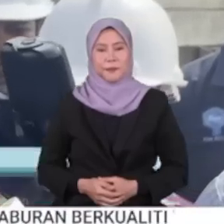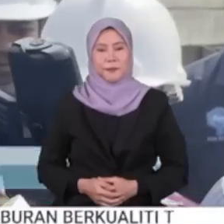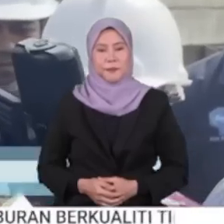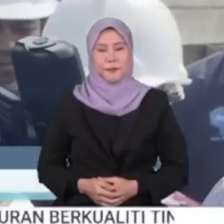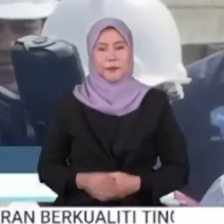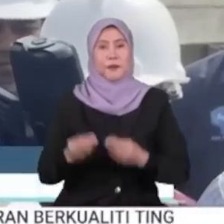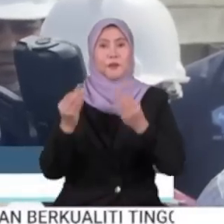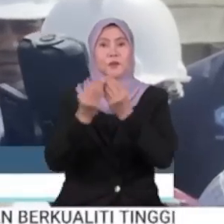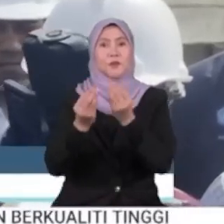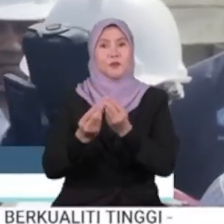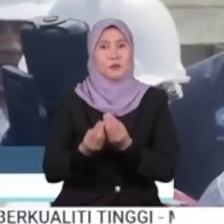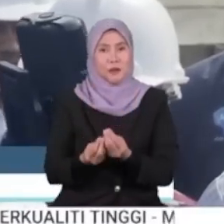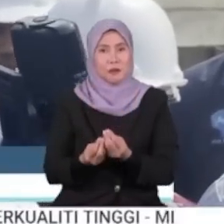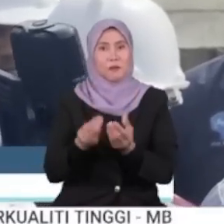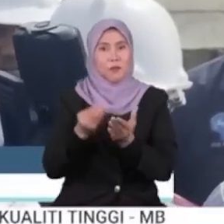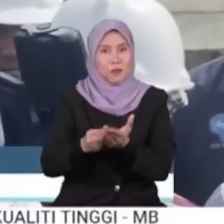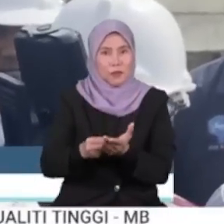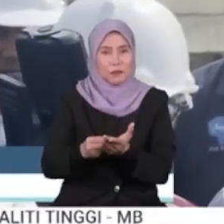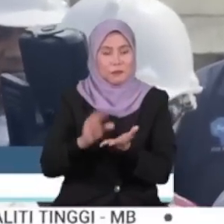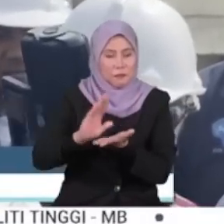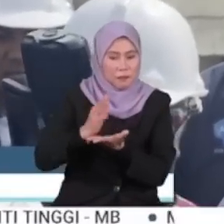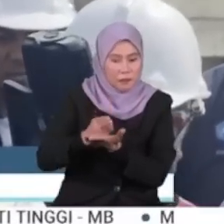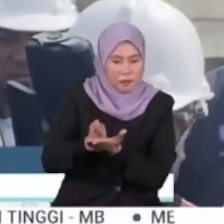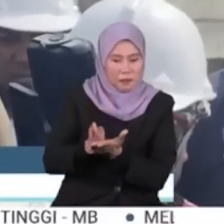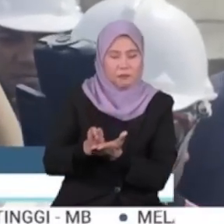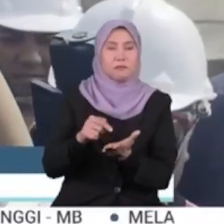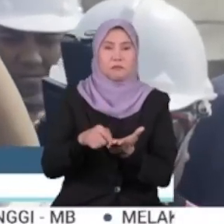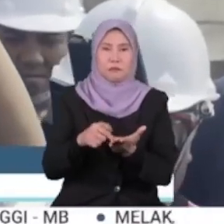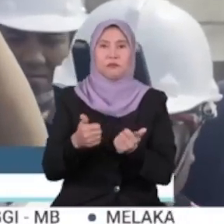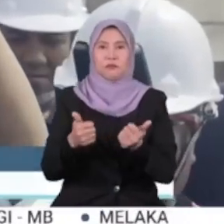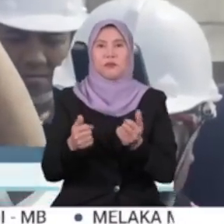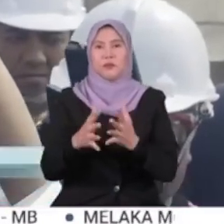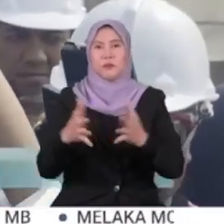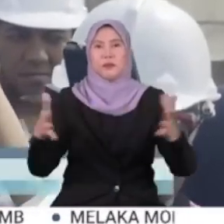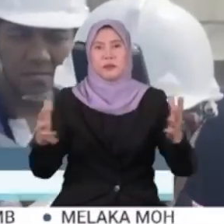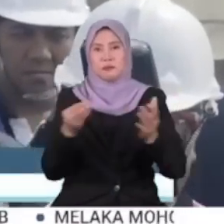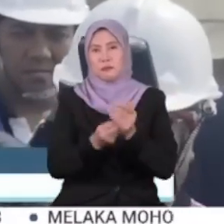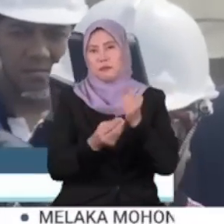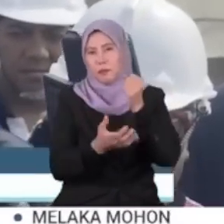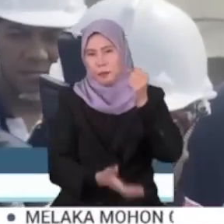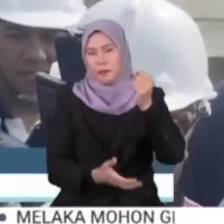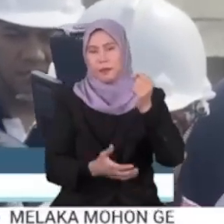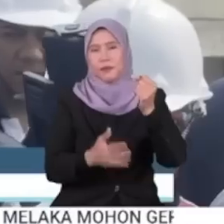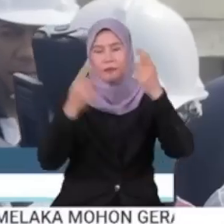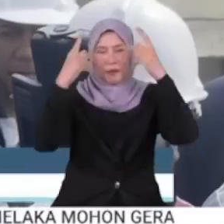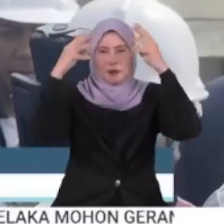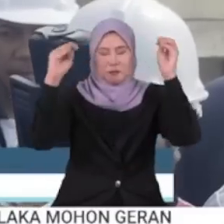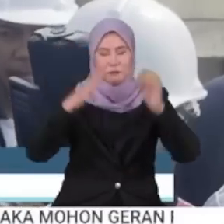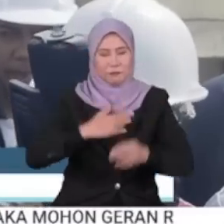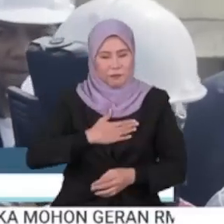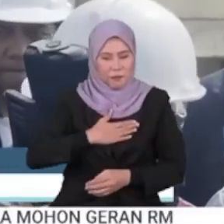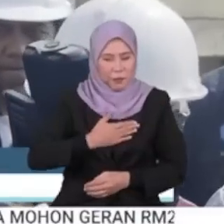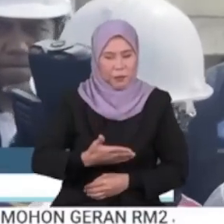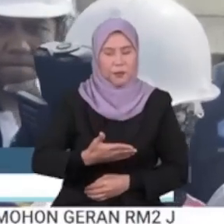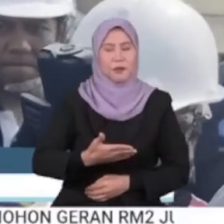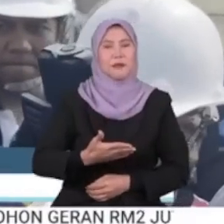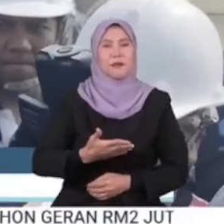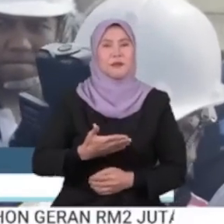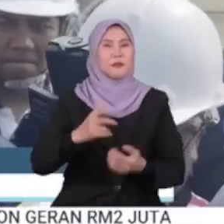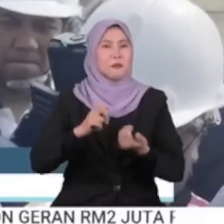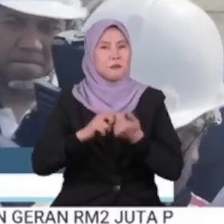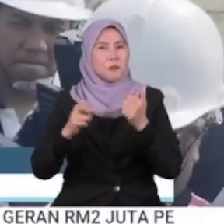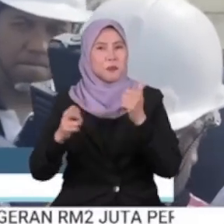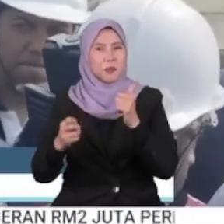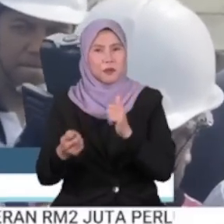Ini satu jumlah yang cukup besar dikira oleh Kerajaan Perpaduan Pemerintahan Tun Sri Anwar Ibrahim yang prihatin kepada